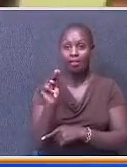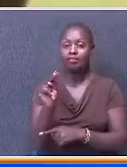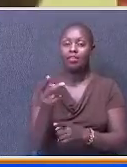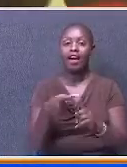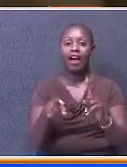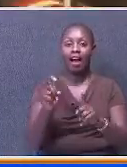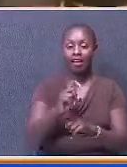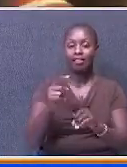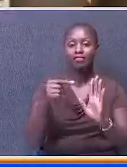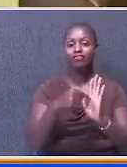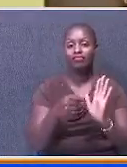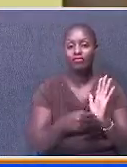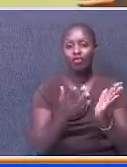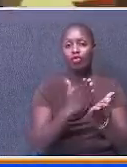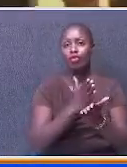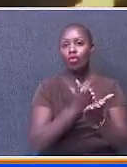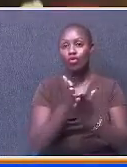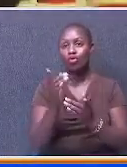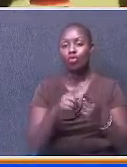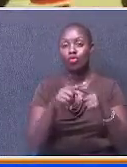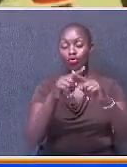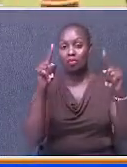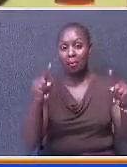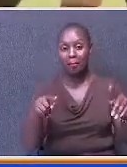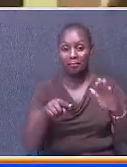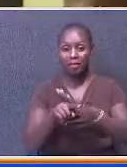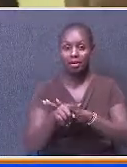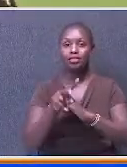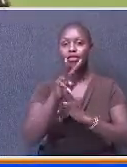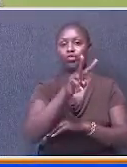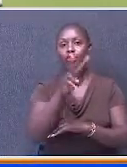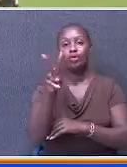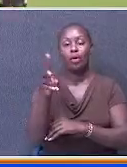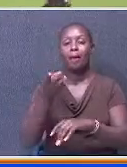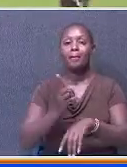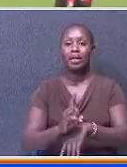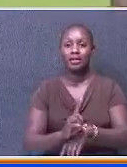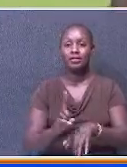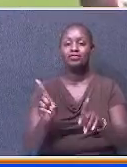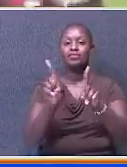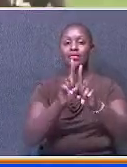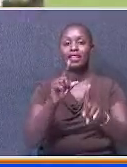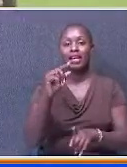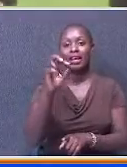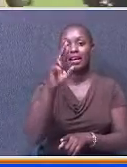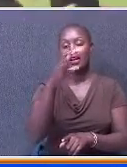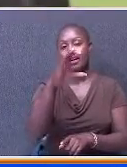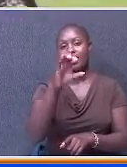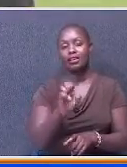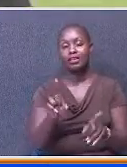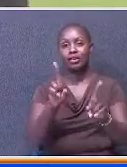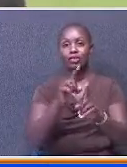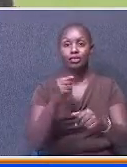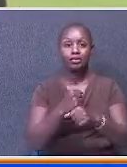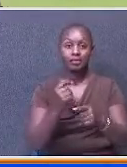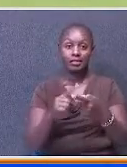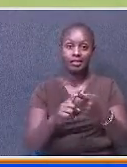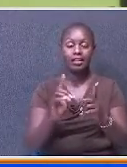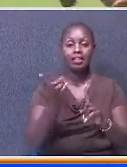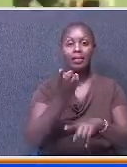alama kupitia penalti katika dakika ya 22, naye Grace Adhiambo akafunga penalti katika dakika